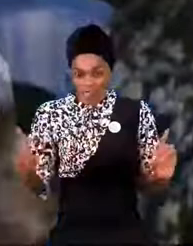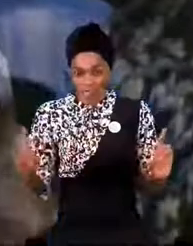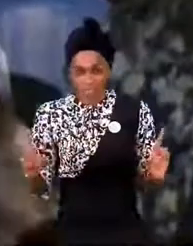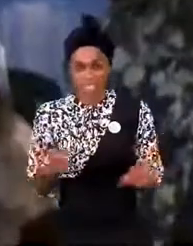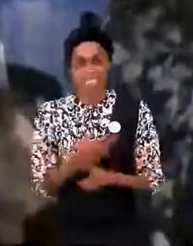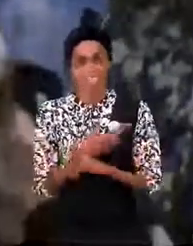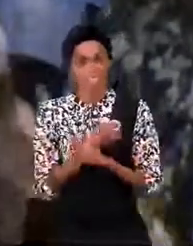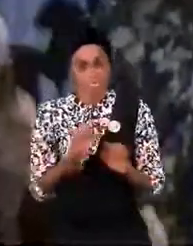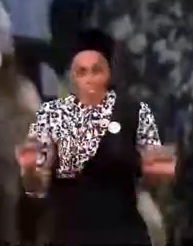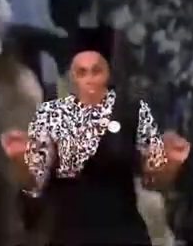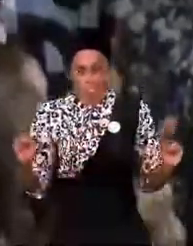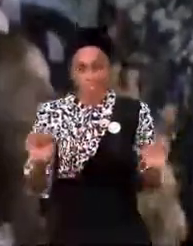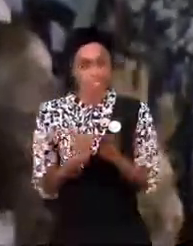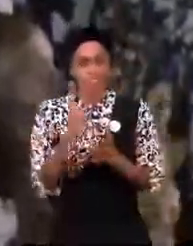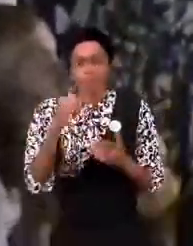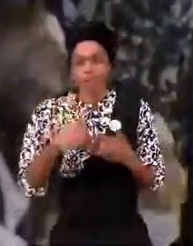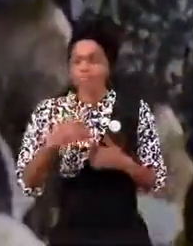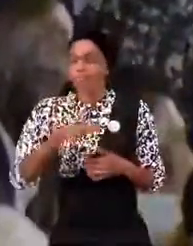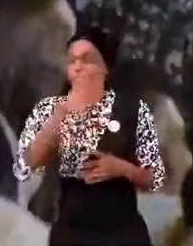soir, ça viendra pour toi.